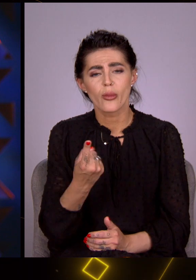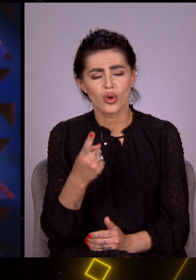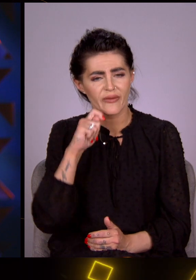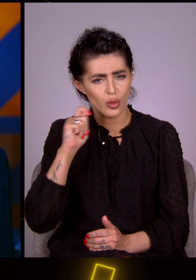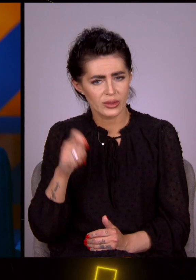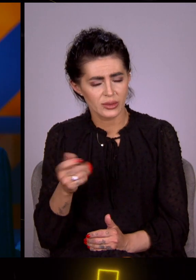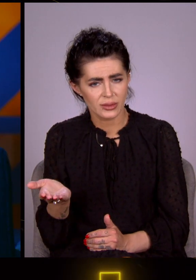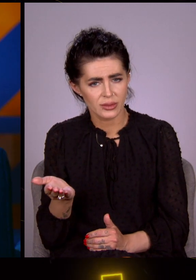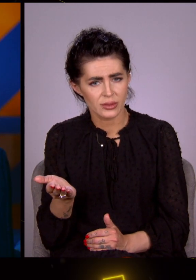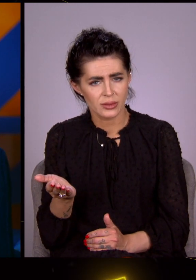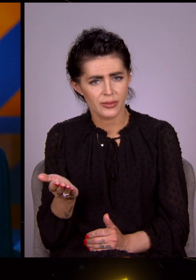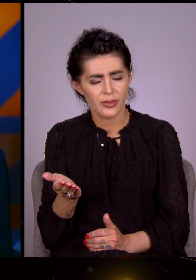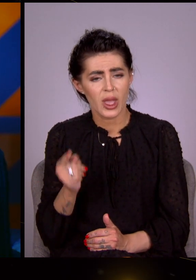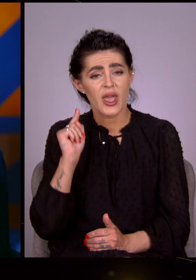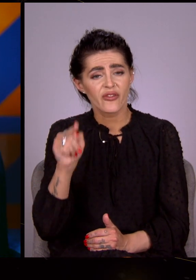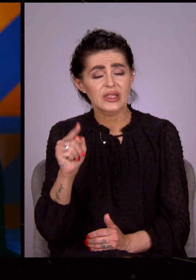Бо він знає